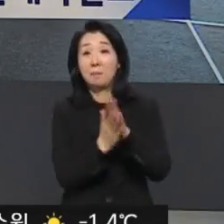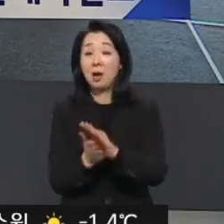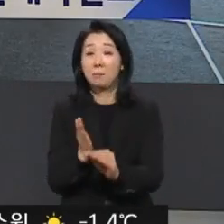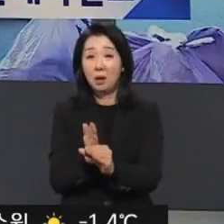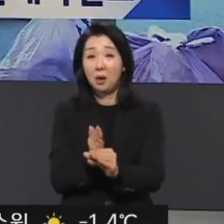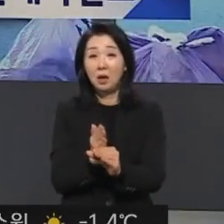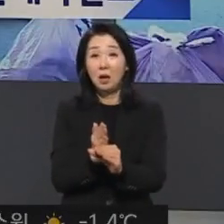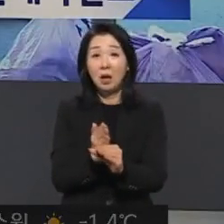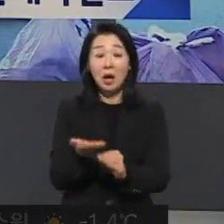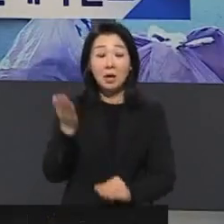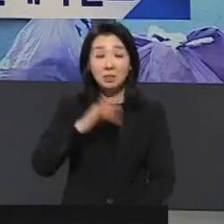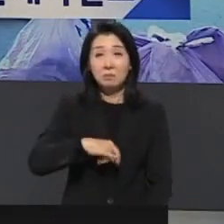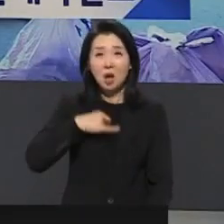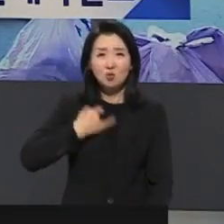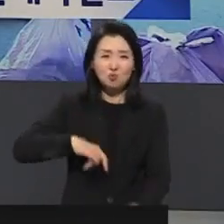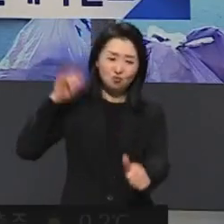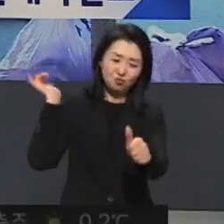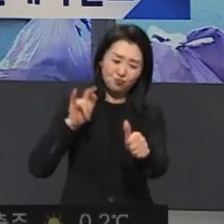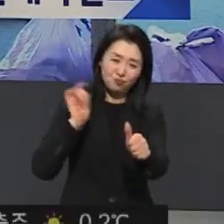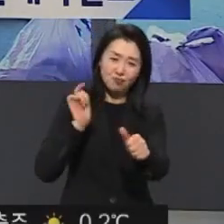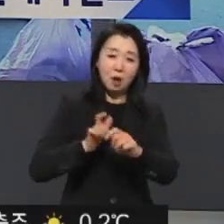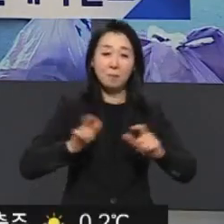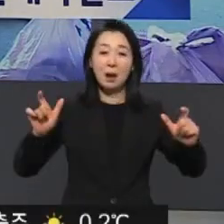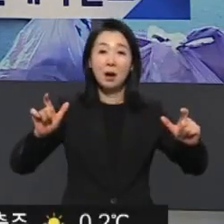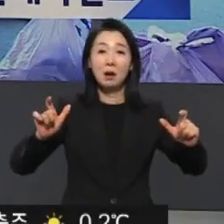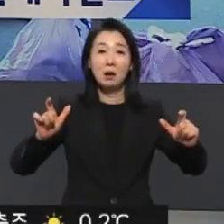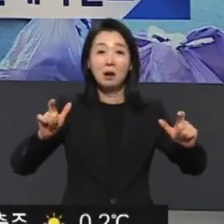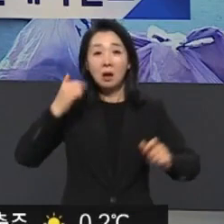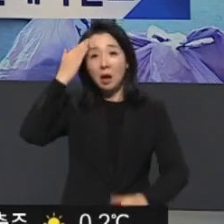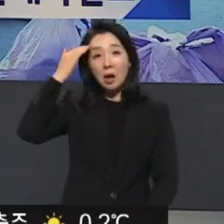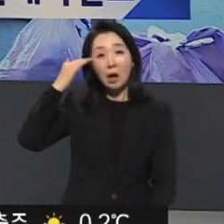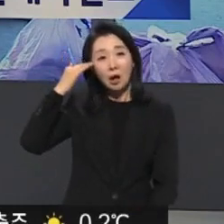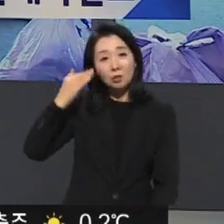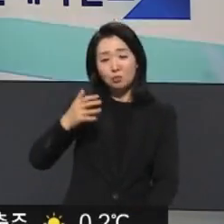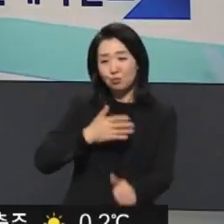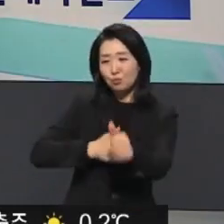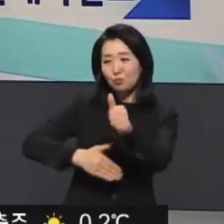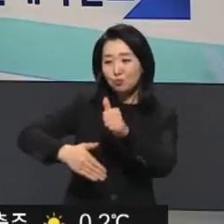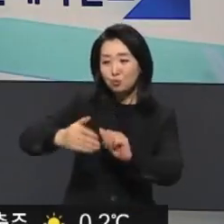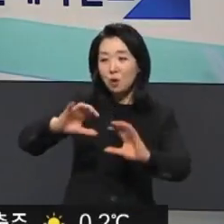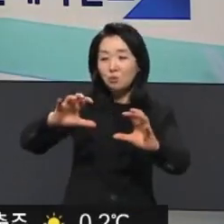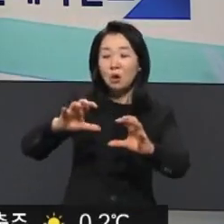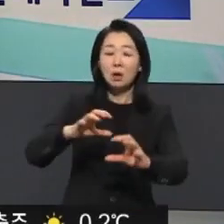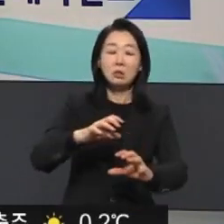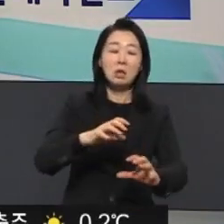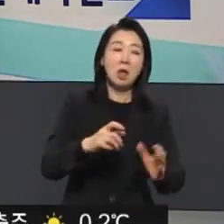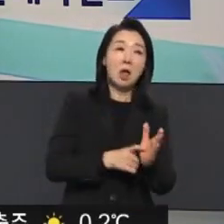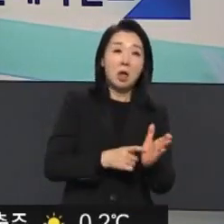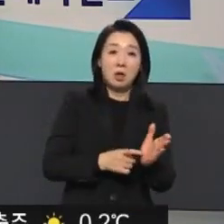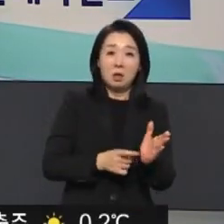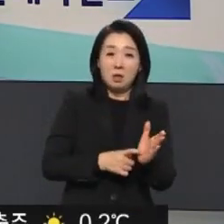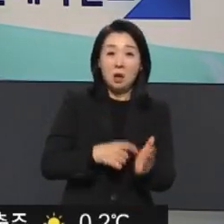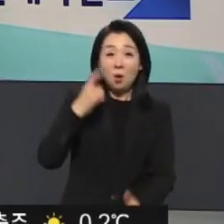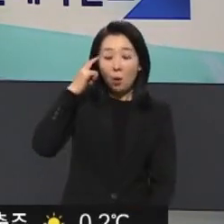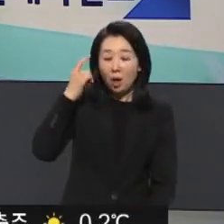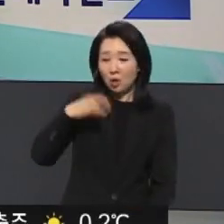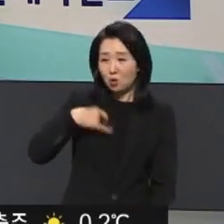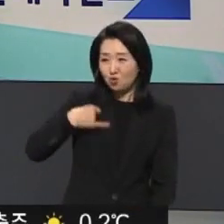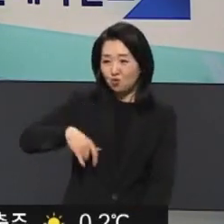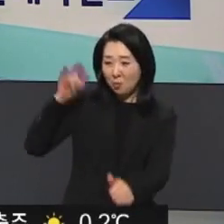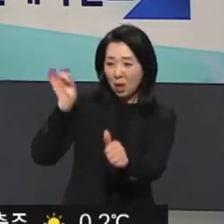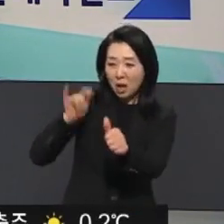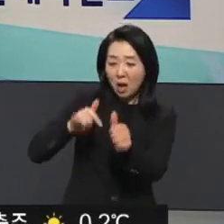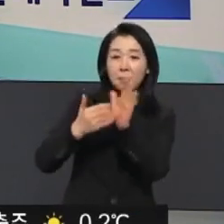맞물려 코로나 확진자도 폭증하고 있는데요. 우리나라를 비롯한 주변 국가들이 비상입니다. 중국발 코로나